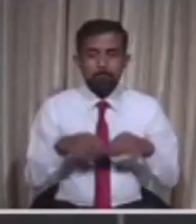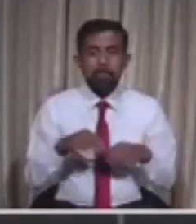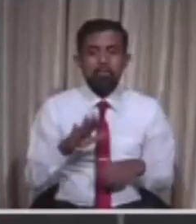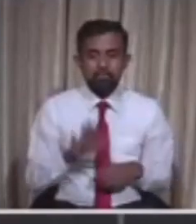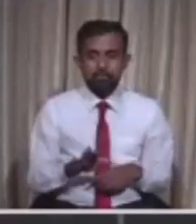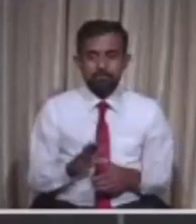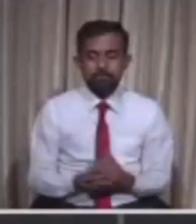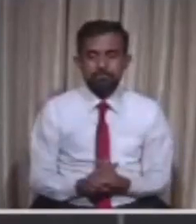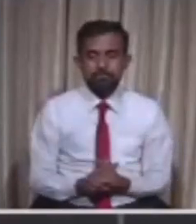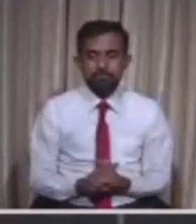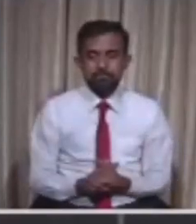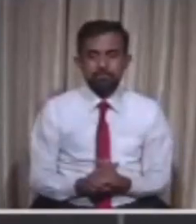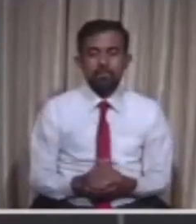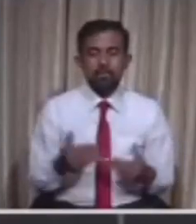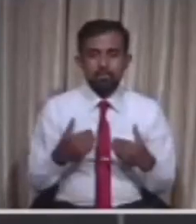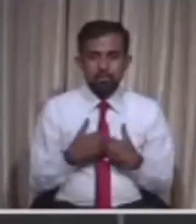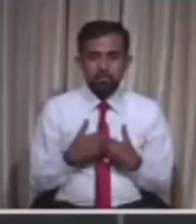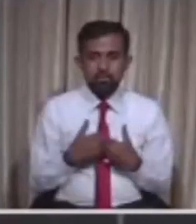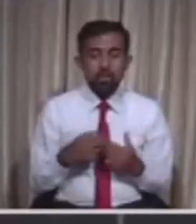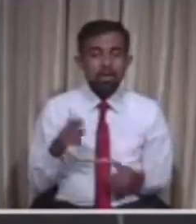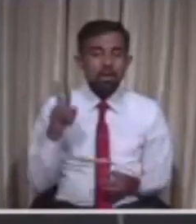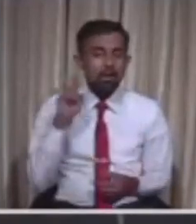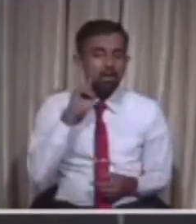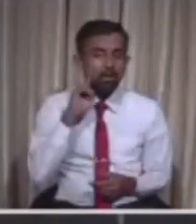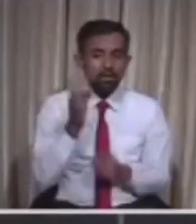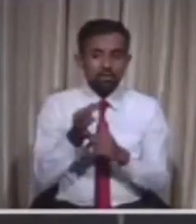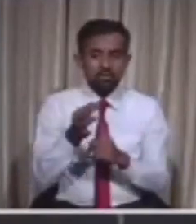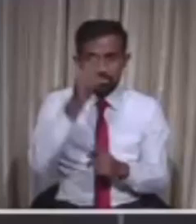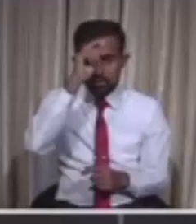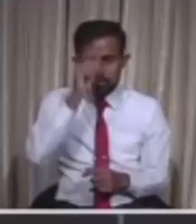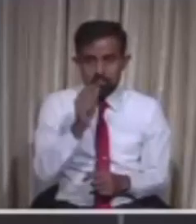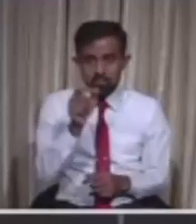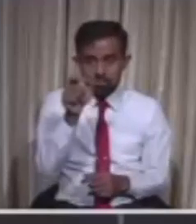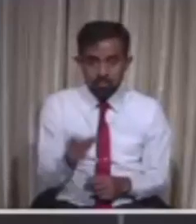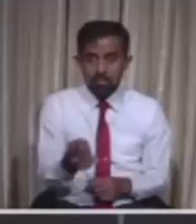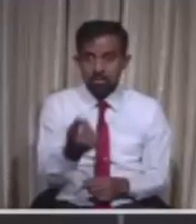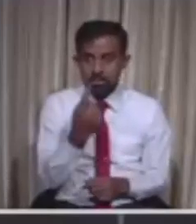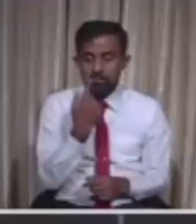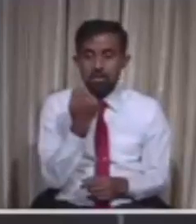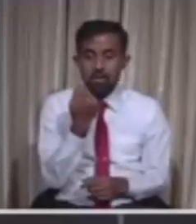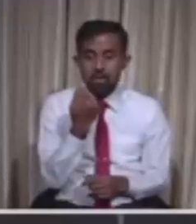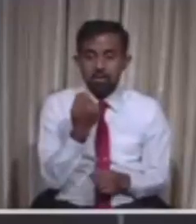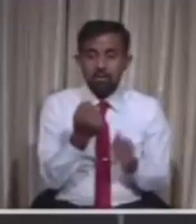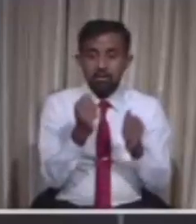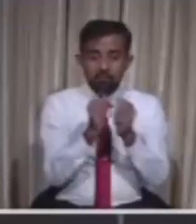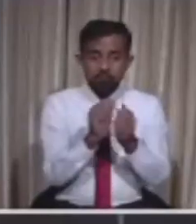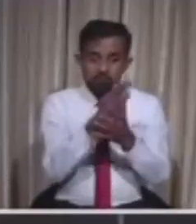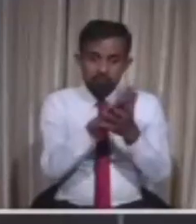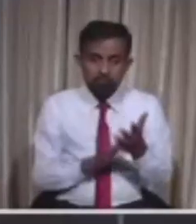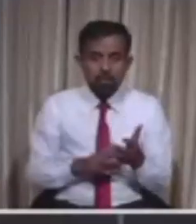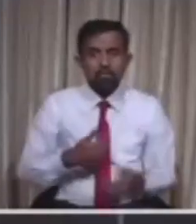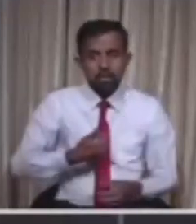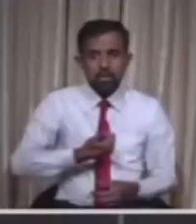යුත්තේ ඉතින් මම රනිල් වික්‍රමසිංහ ජනාධිපතිතුමා ඉදිරිපත් කරපු ආර්ථික ප්‍රතිපත්තියත් එක්ක